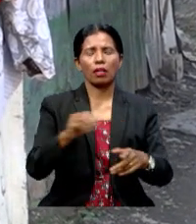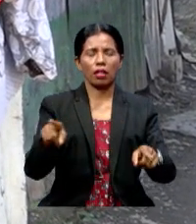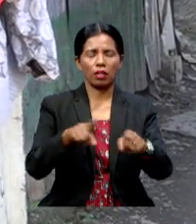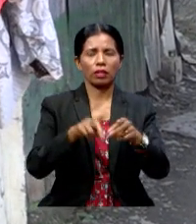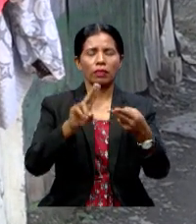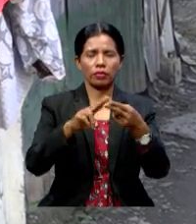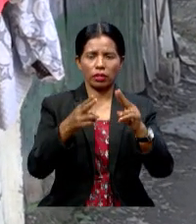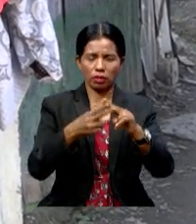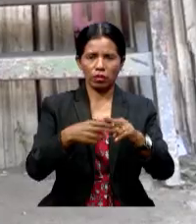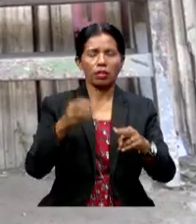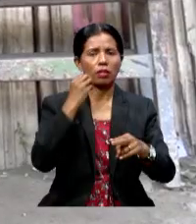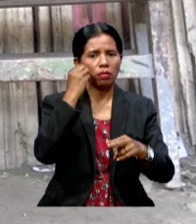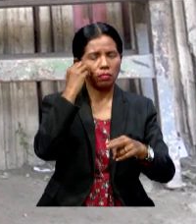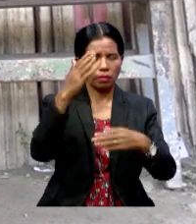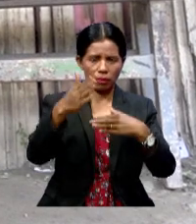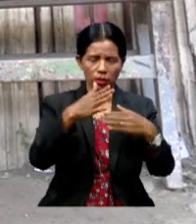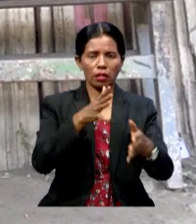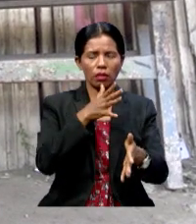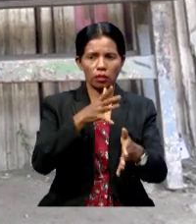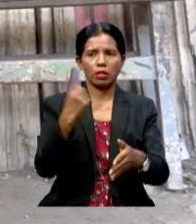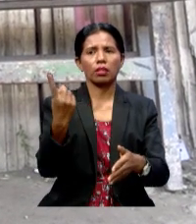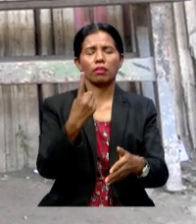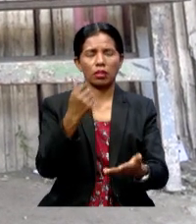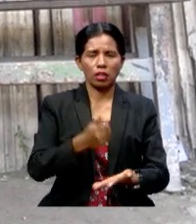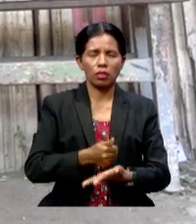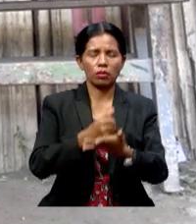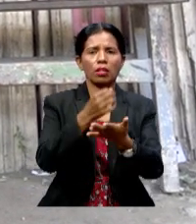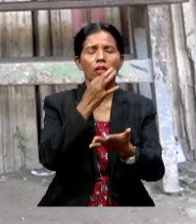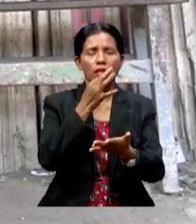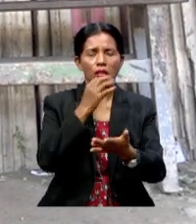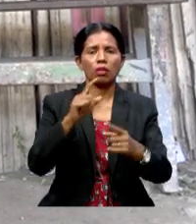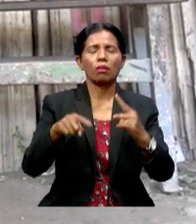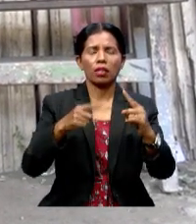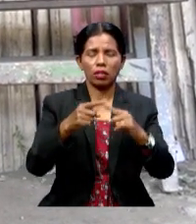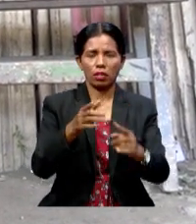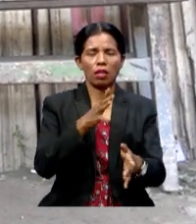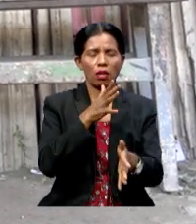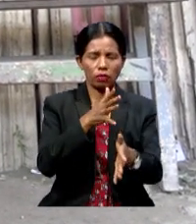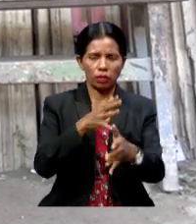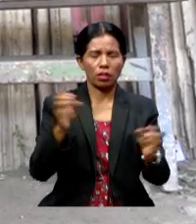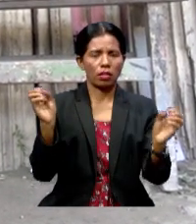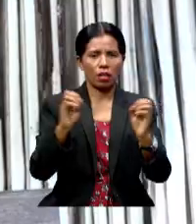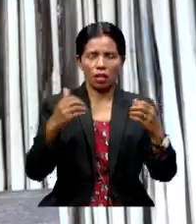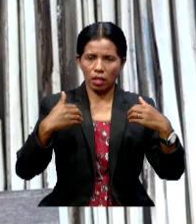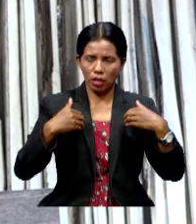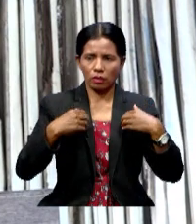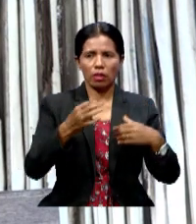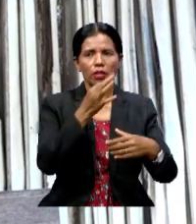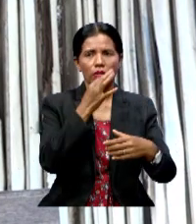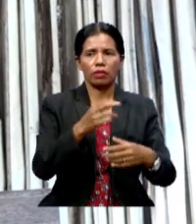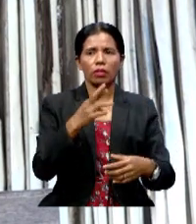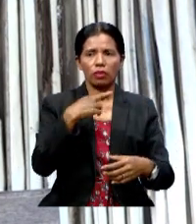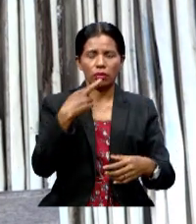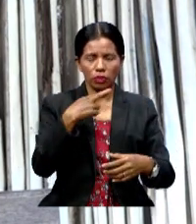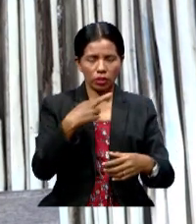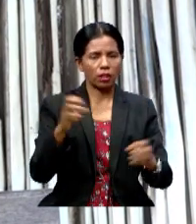nebe relabesse com a avó Laurinda, mas sempre ajuda a Ihan Balun, ou em rir a avó Laurinda, lá em Liu, a Ihan. Ni fos ruman